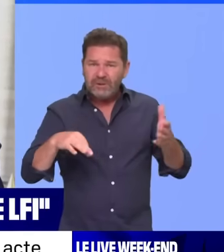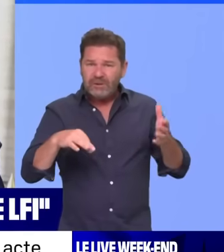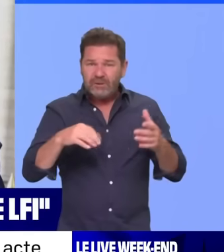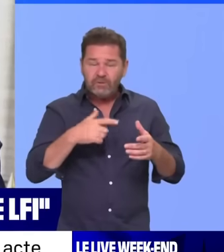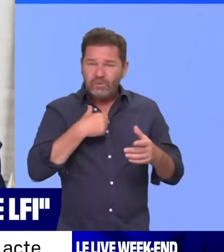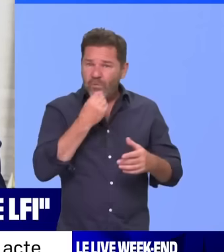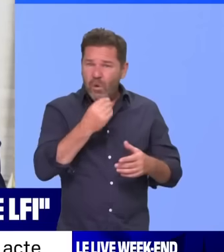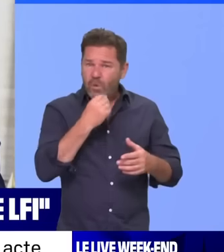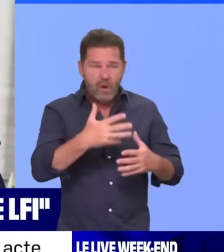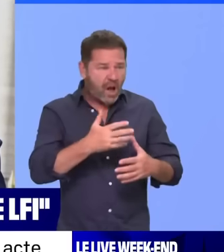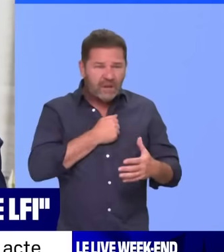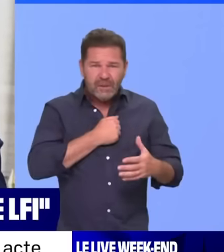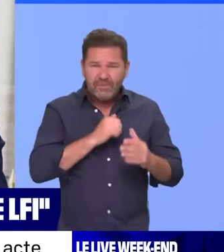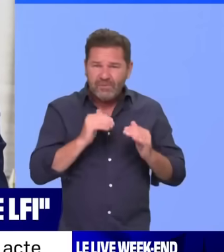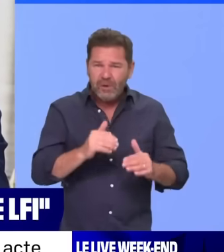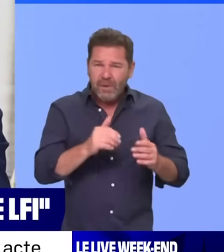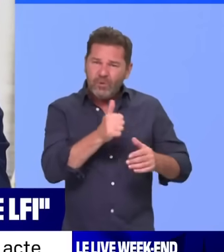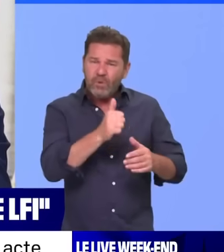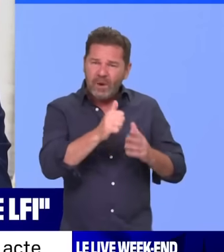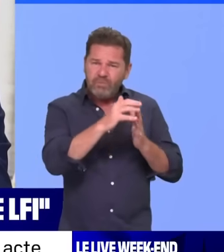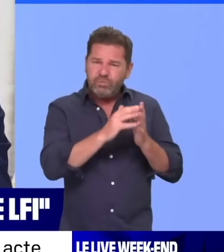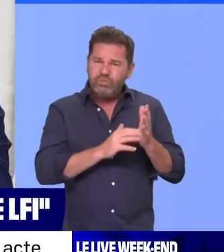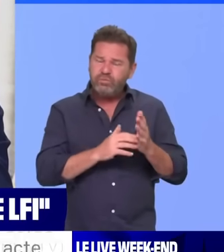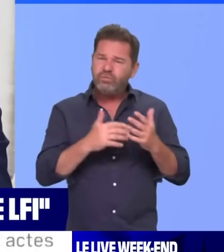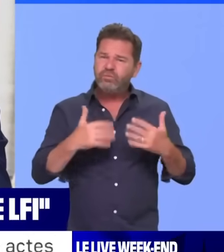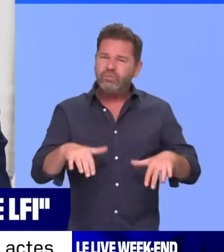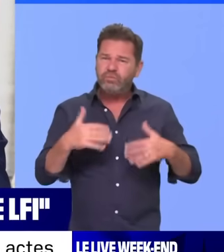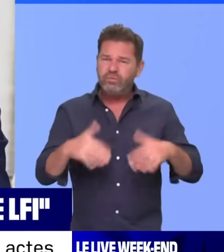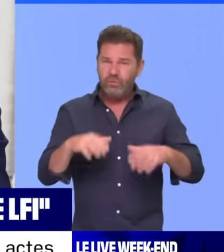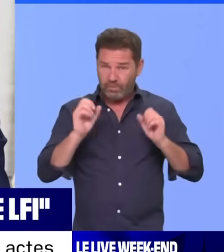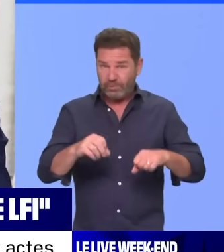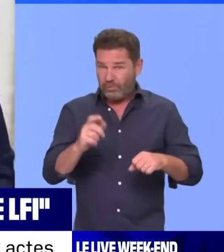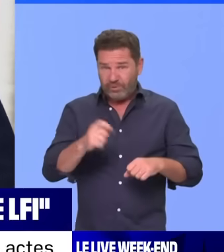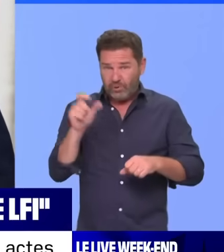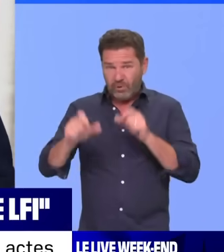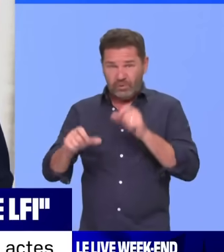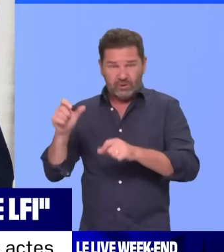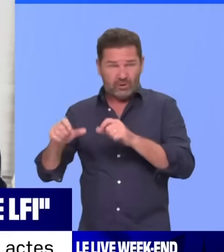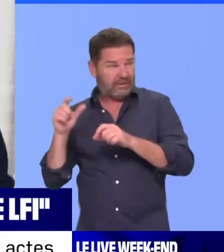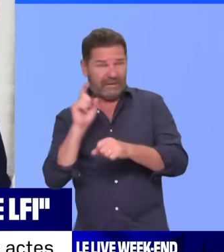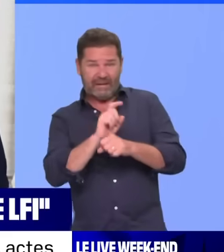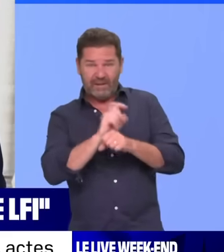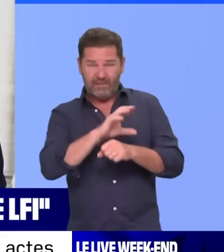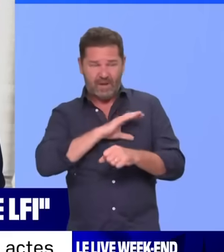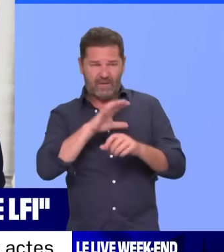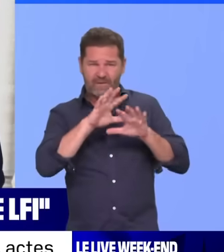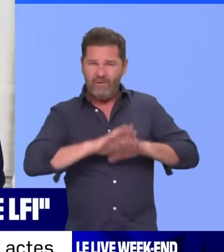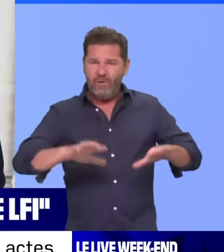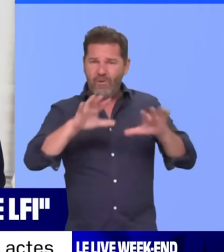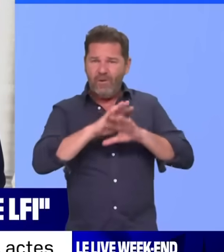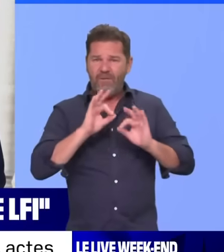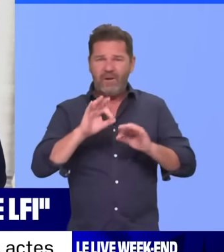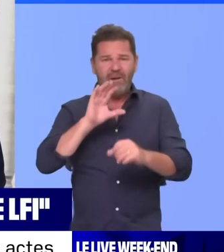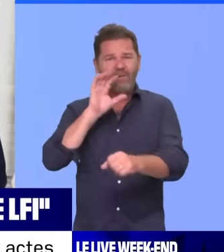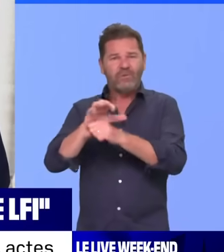candidat et ne pas comprendre surtout que ça peut prêter le flan effectivement aux critiques qui vous sont faites sur une forme de de flou vis-à-vis de l'antisémite